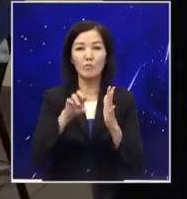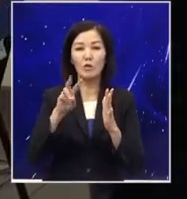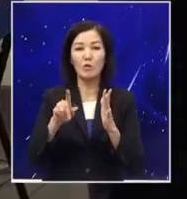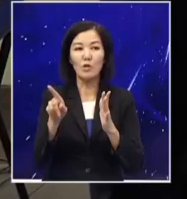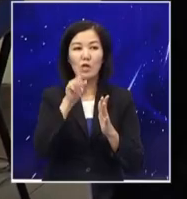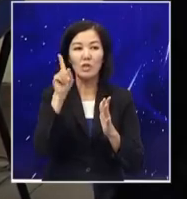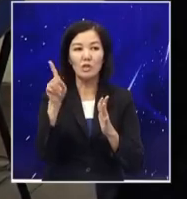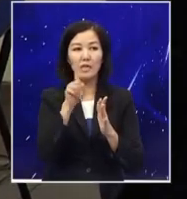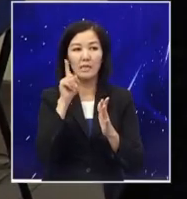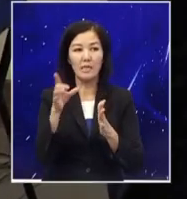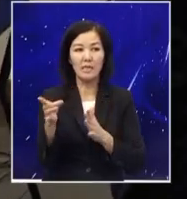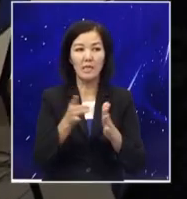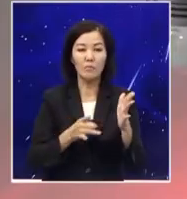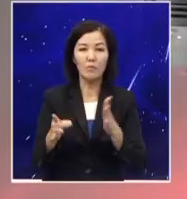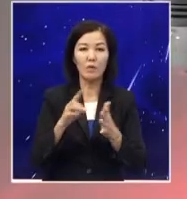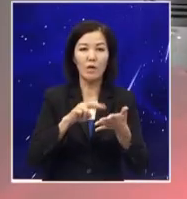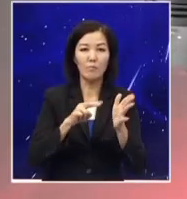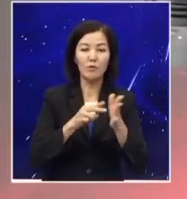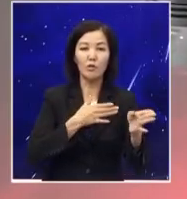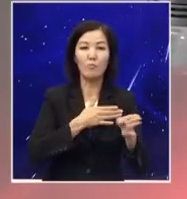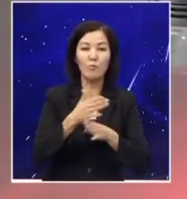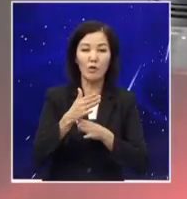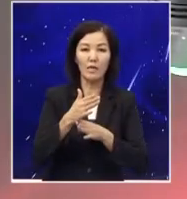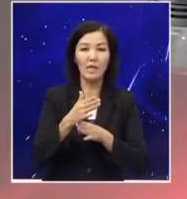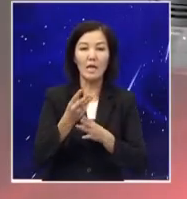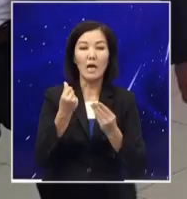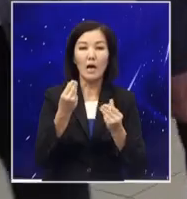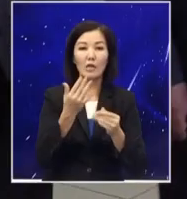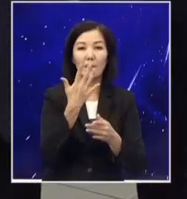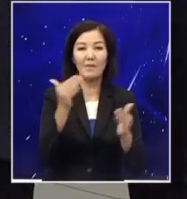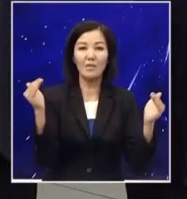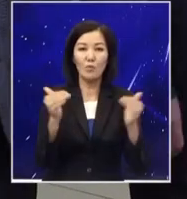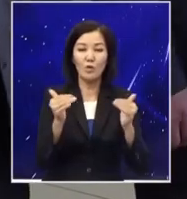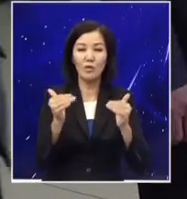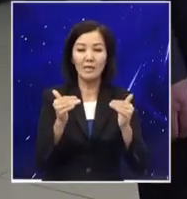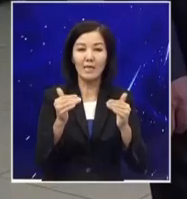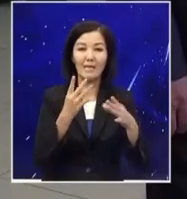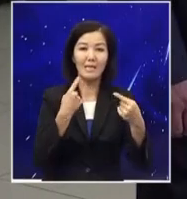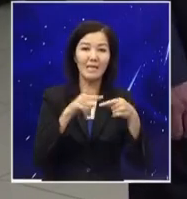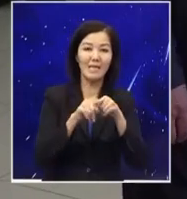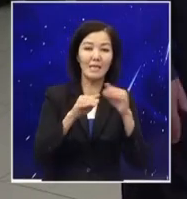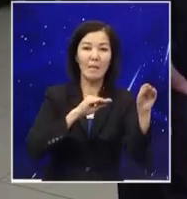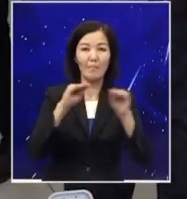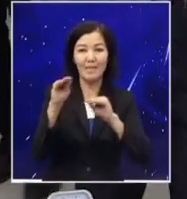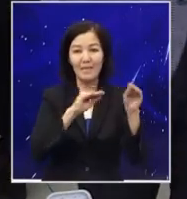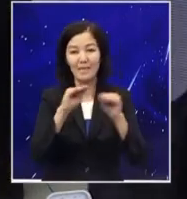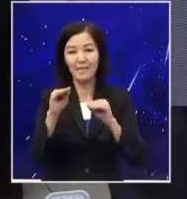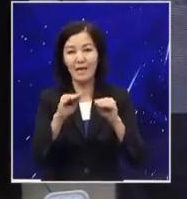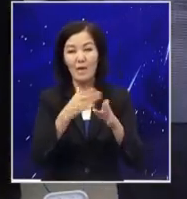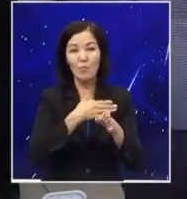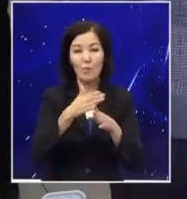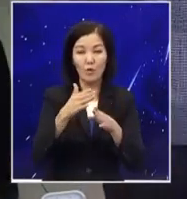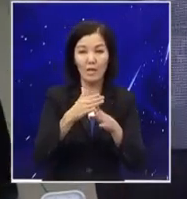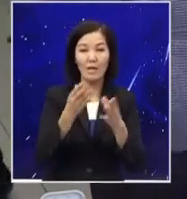жобасы аясында республикалық бюджеттен бөлінген қаржы. Қаражат 5 колледждің материалды техникалық базасының жабдықталуына